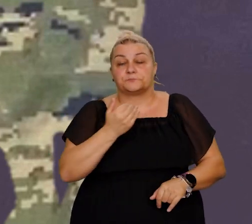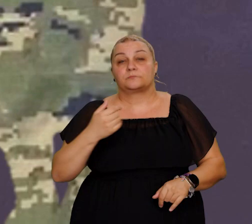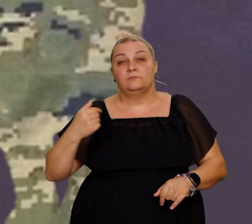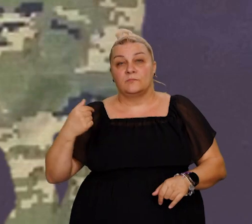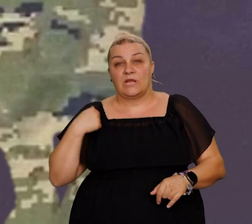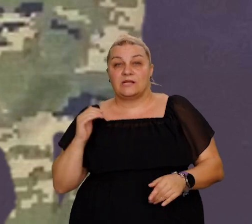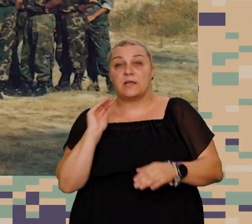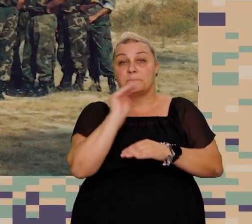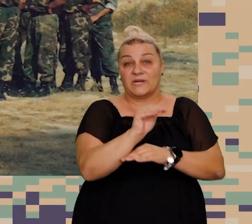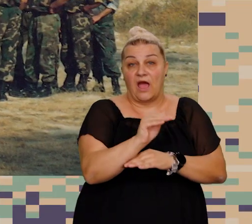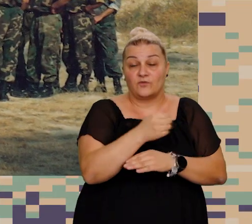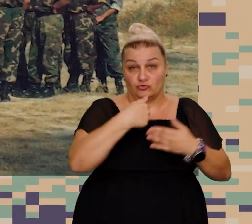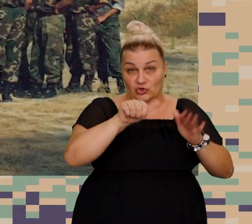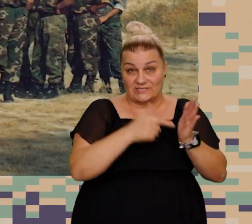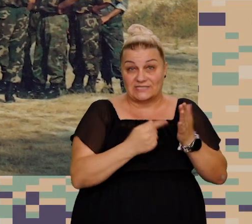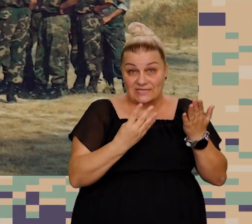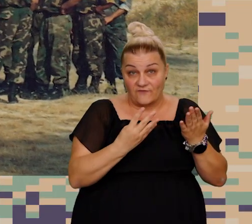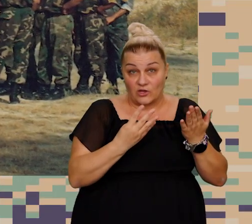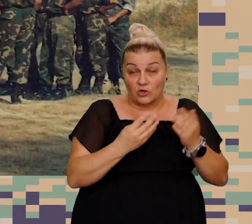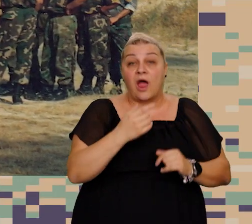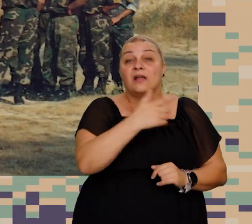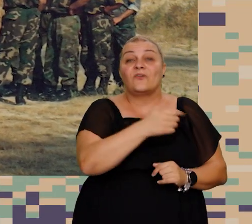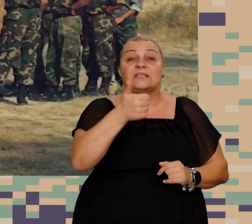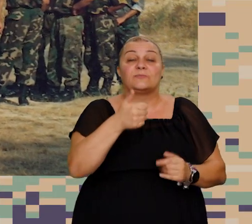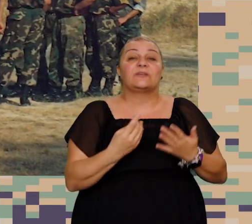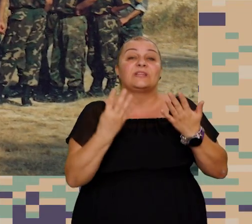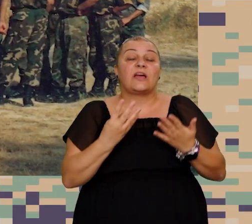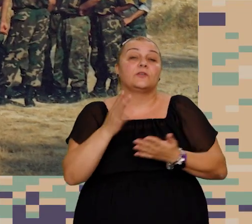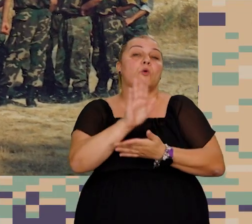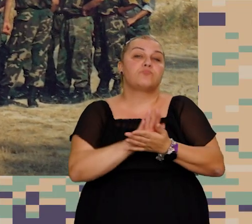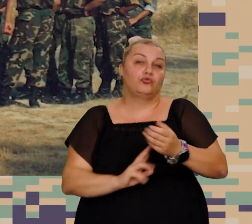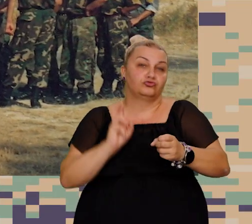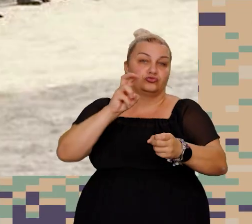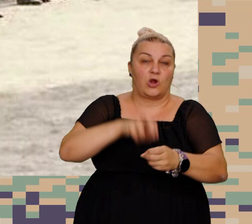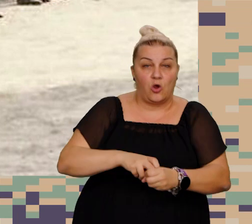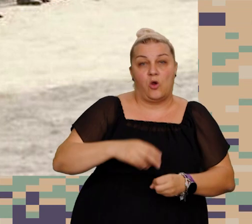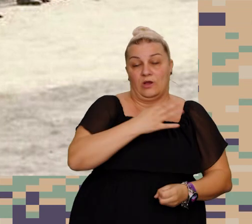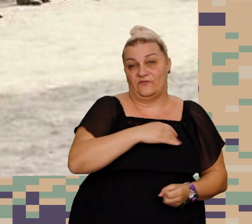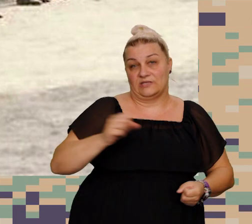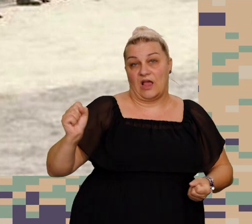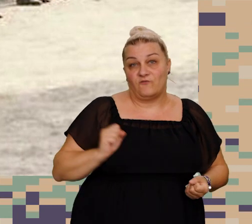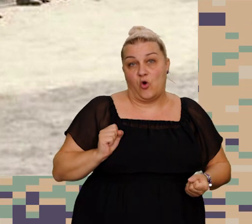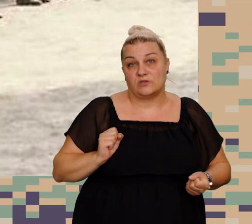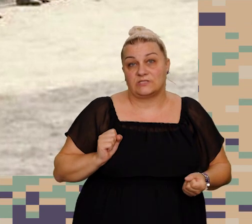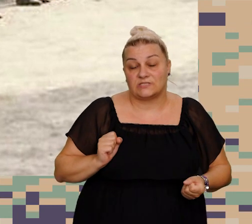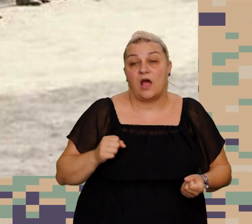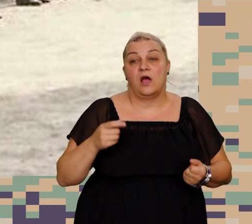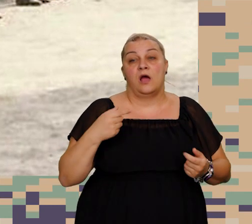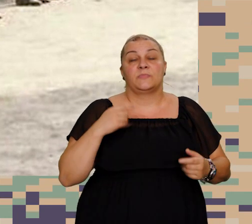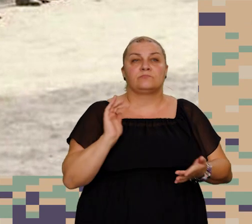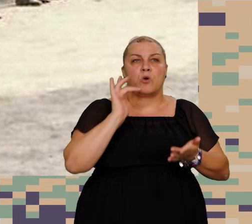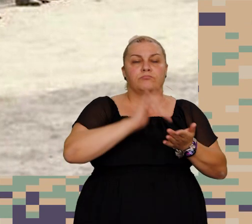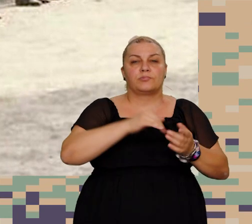javio i stavio se na raspolaganje i 21.9. sam faktički stupio u Hrvatsku vojsku i raspoređen sam bio. Išli